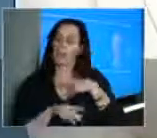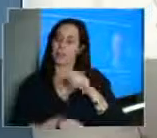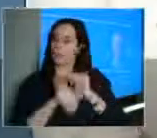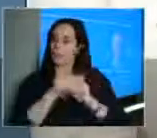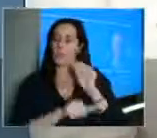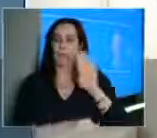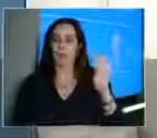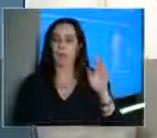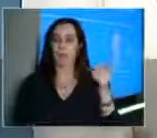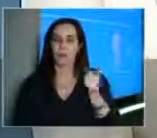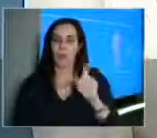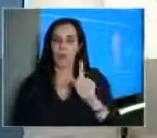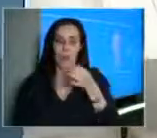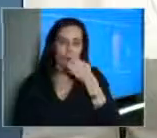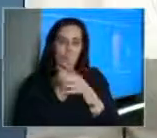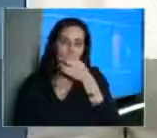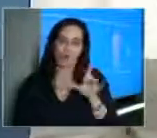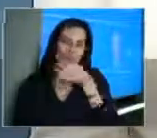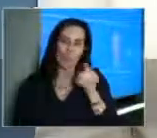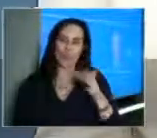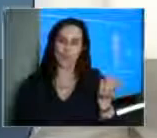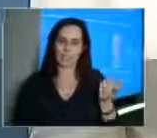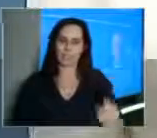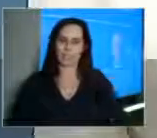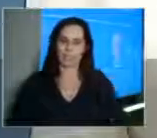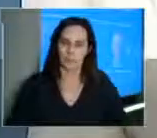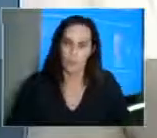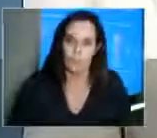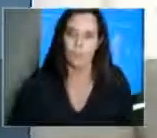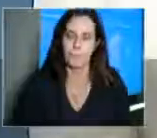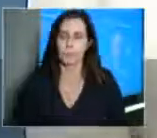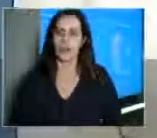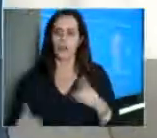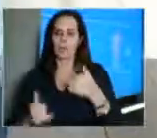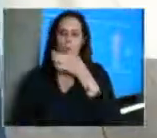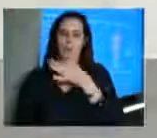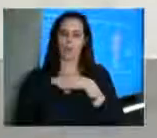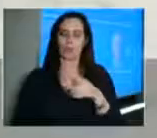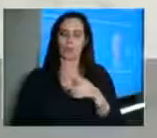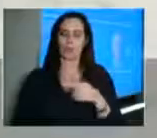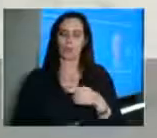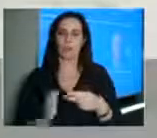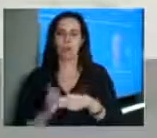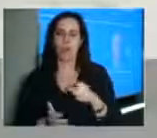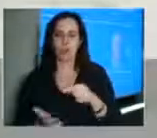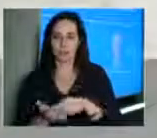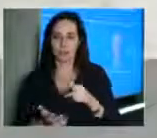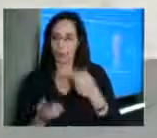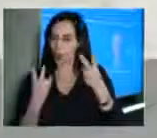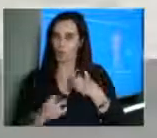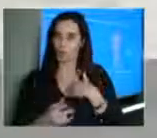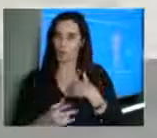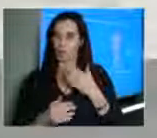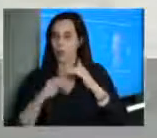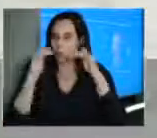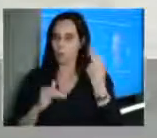אני נאלצת להיות הסנגורית שלו. רגע, לא, אני, הוא לא נשאל על זה, כן. אז מה, גם עכשיו את לא שאלת אותי על זה שאת רק על פוליטיקה, אבל היות נכון, ובוער בי להוריד את